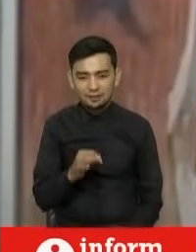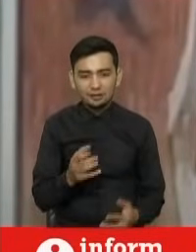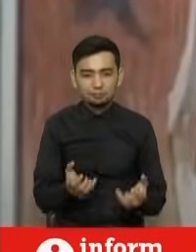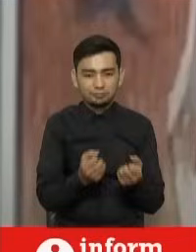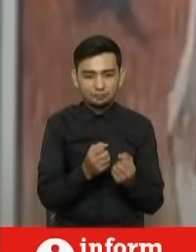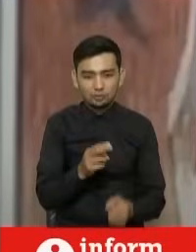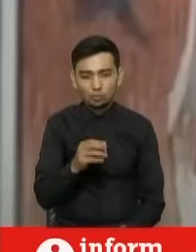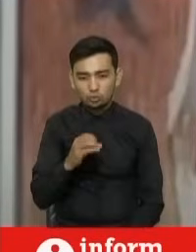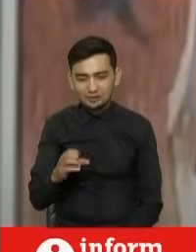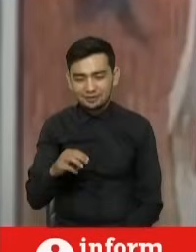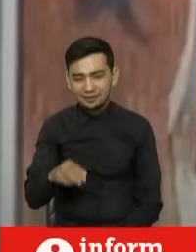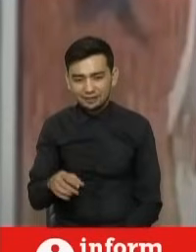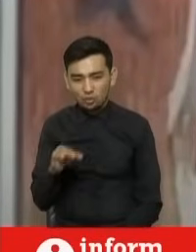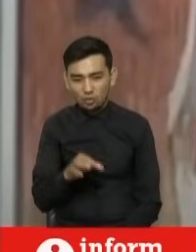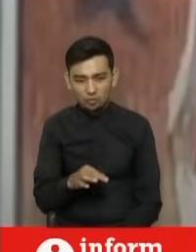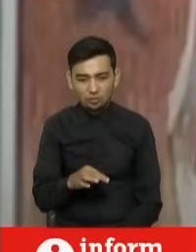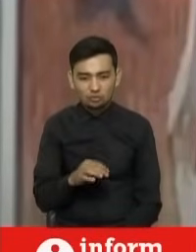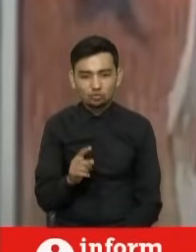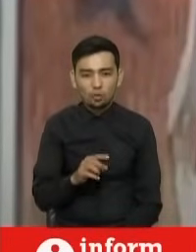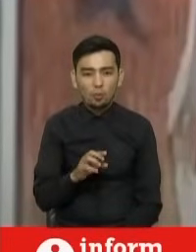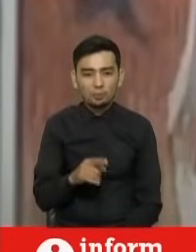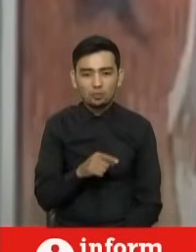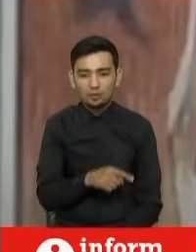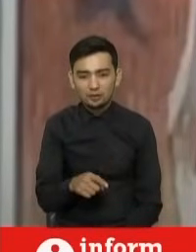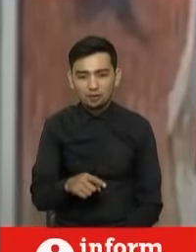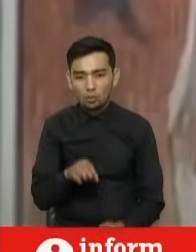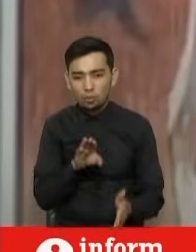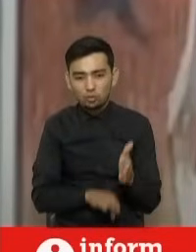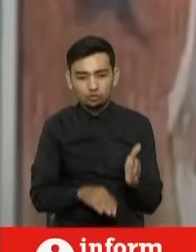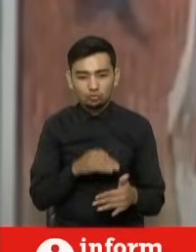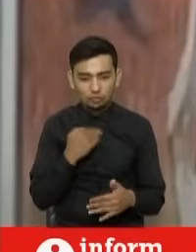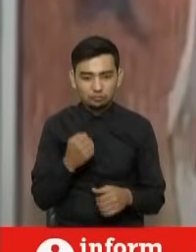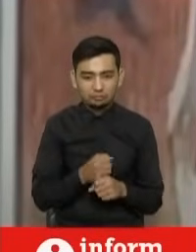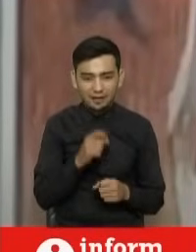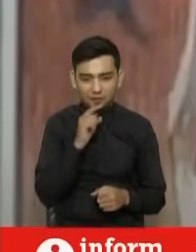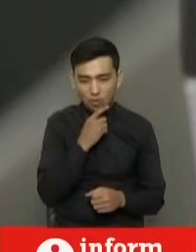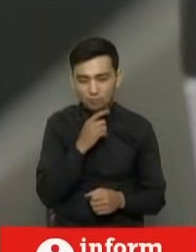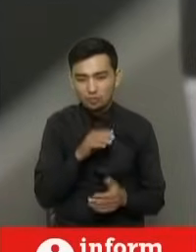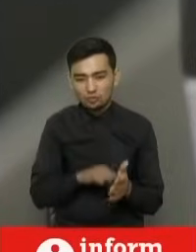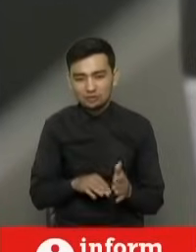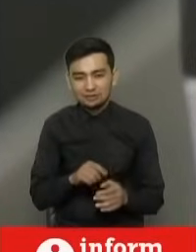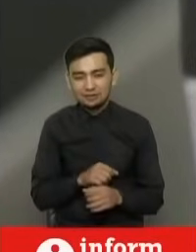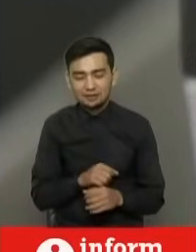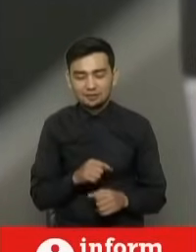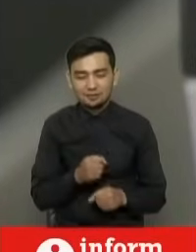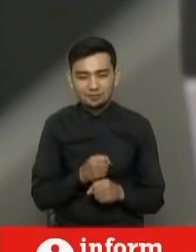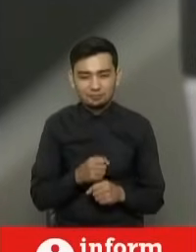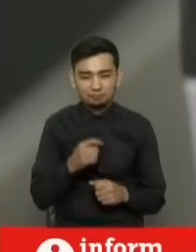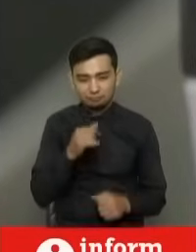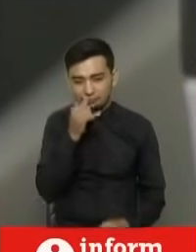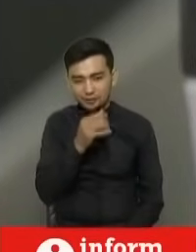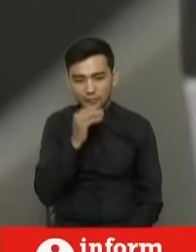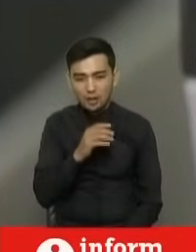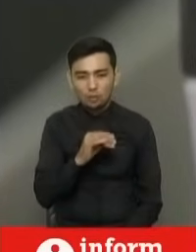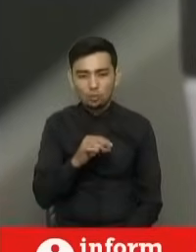поддержать курс тенге с тем, чтобы он как бы значительно не ухудшил общеэкономическую ситуацию. По отношению к курсу рубля и юаня